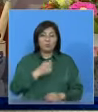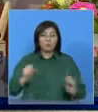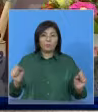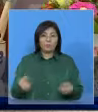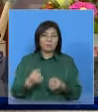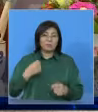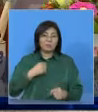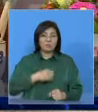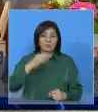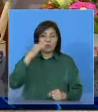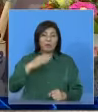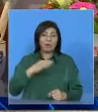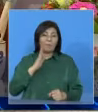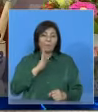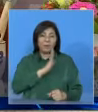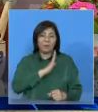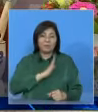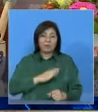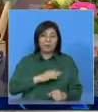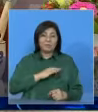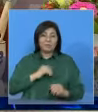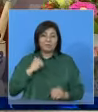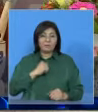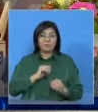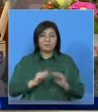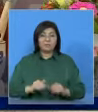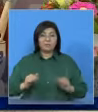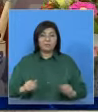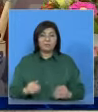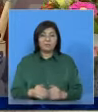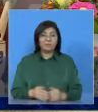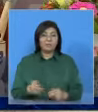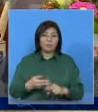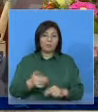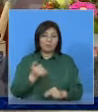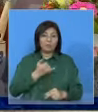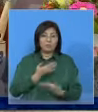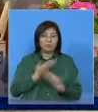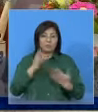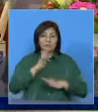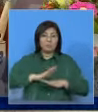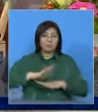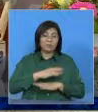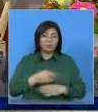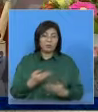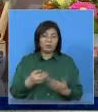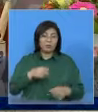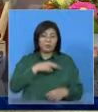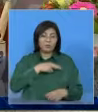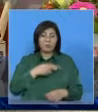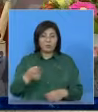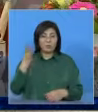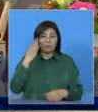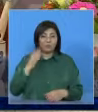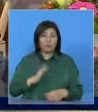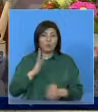своих мам, своих детей. И, наверное, сейчас у нас нет в стране такой награды. Я так думаю,